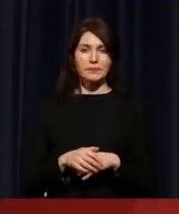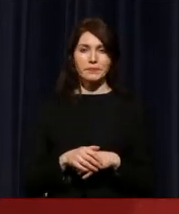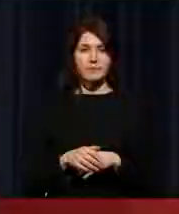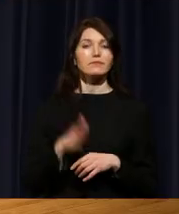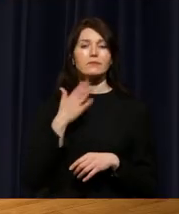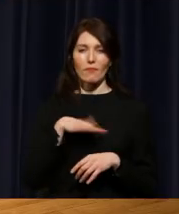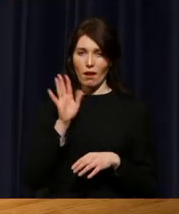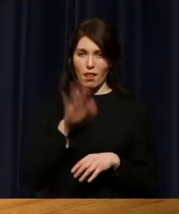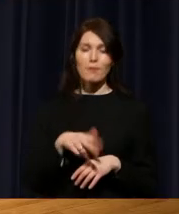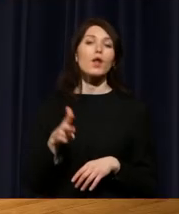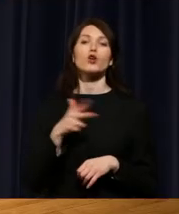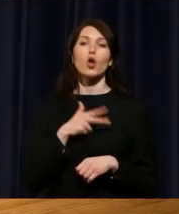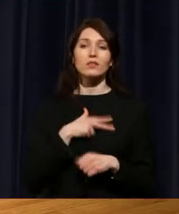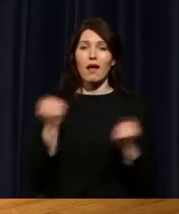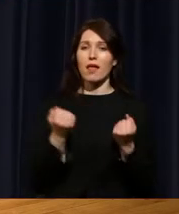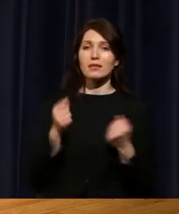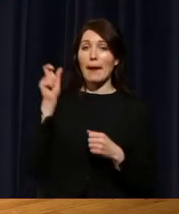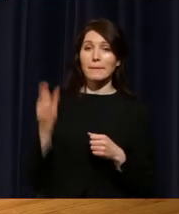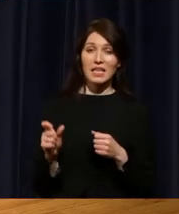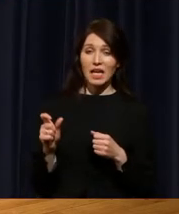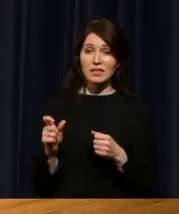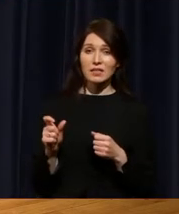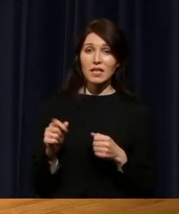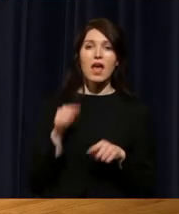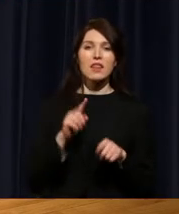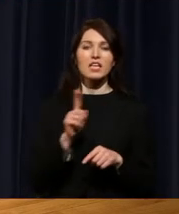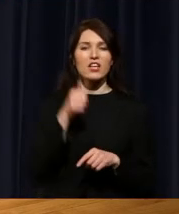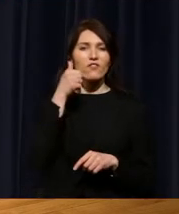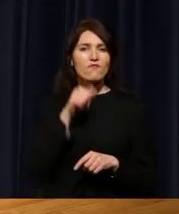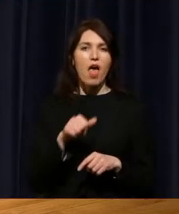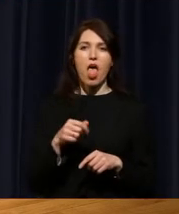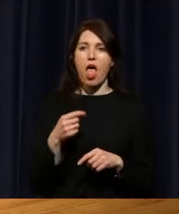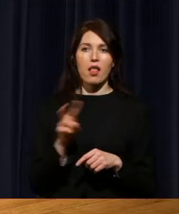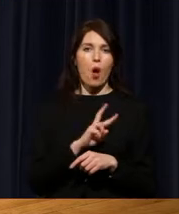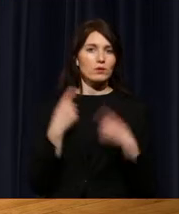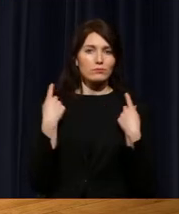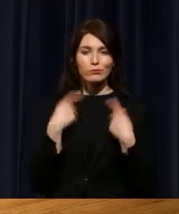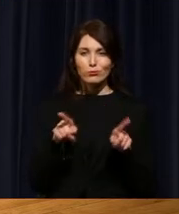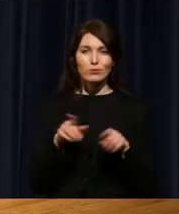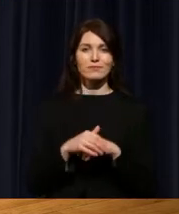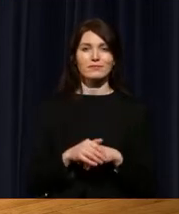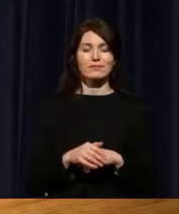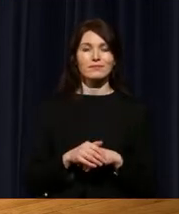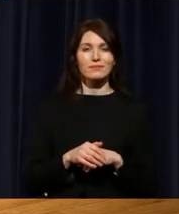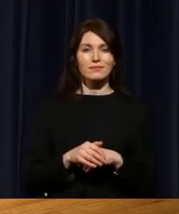labi, un sociālais darbinieks savukārt, tas ir vēl kaut kas cits.